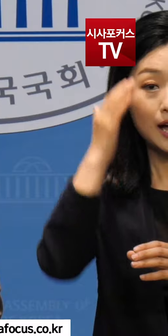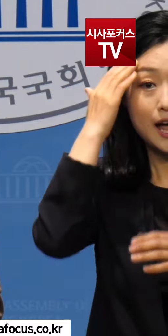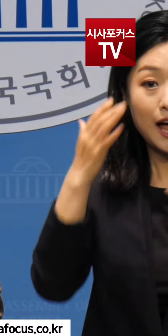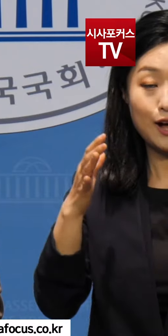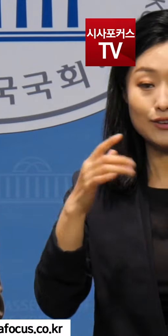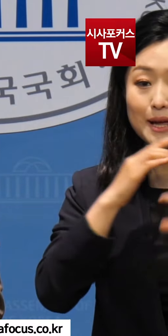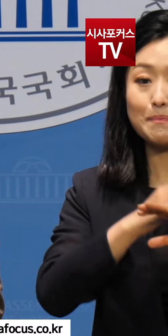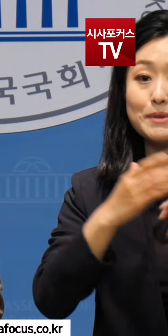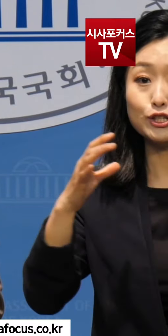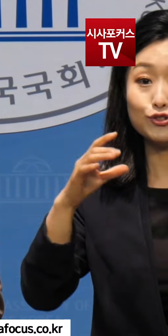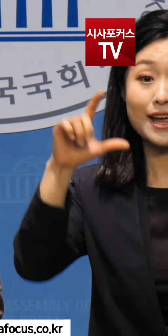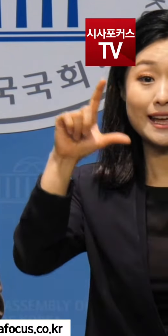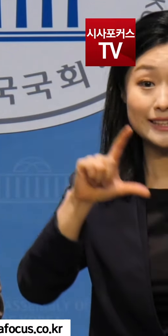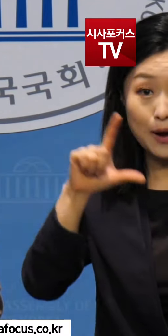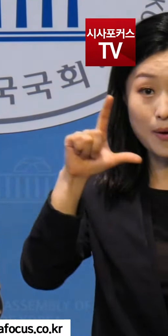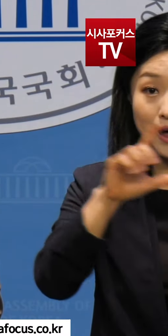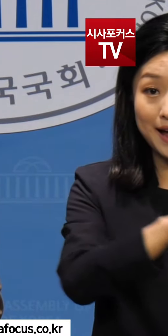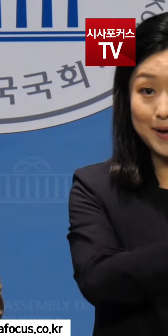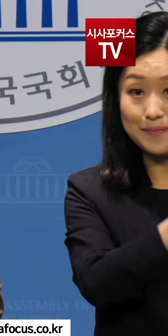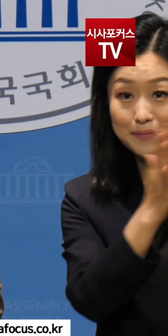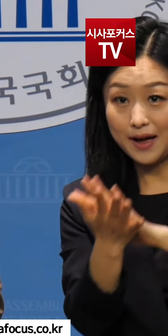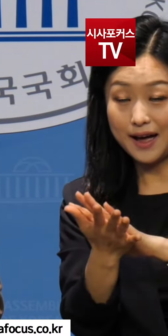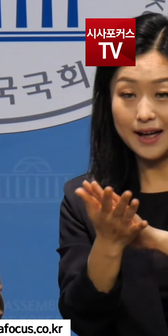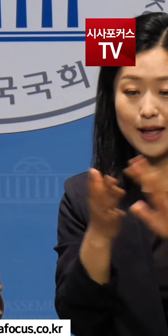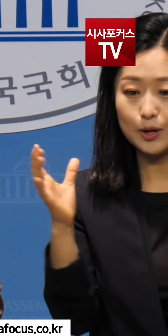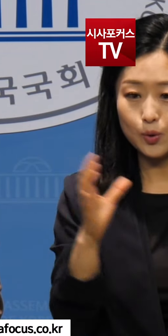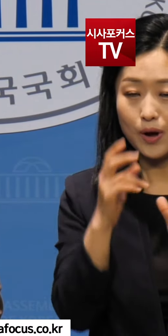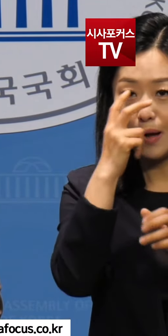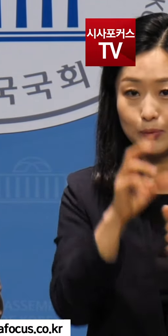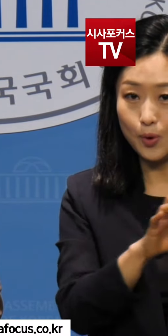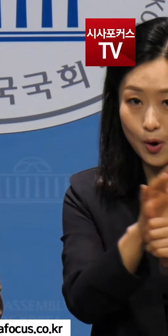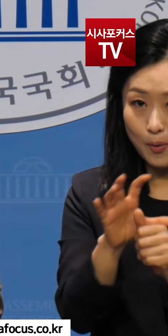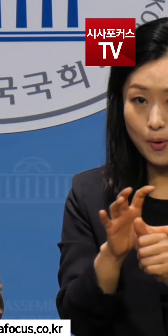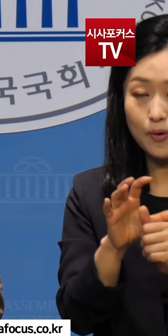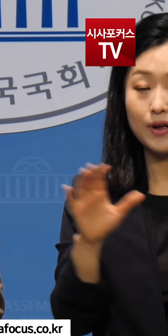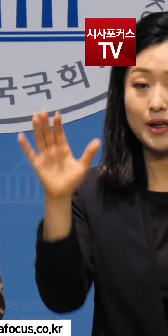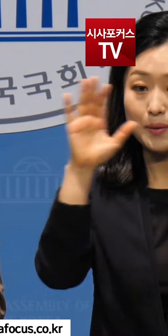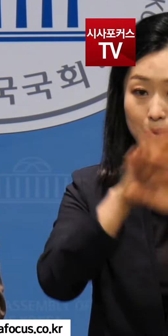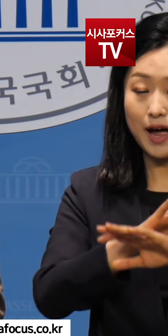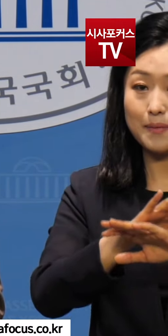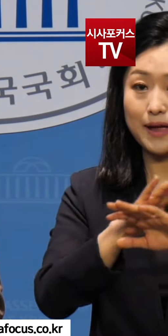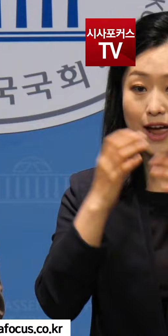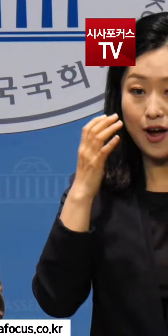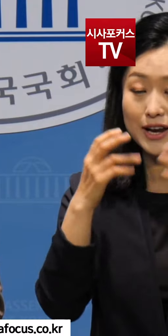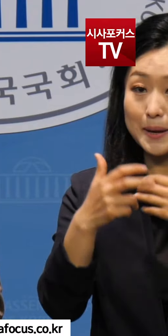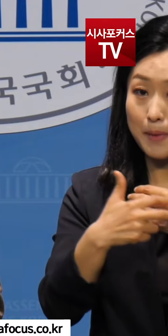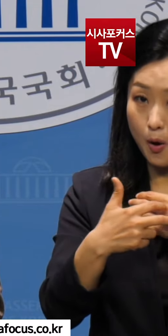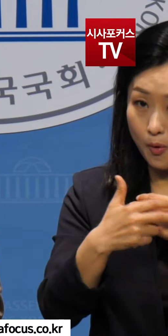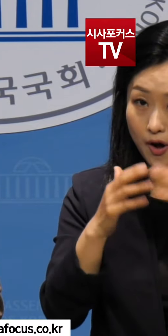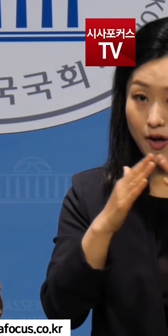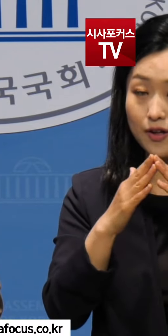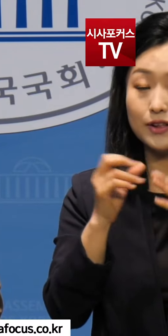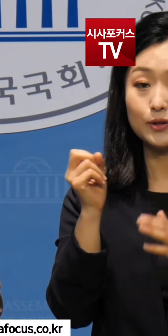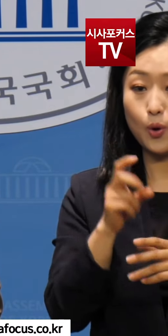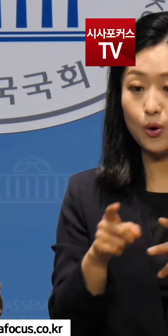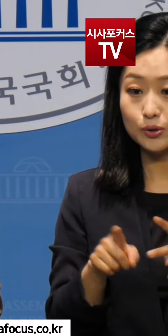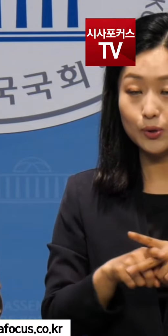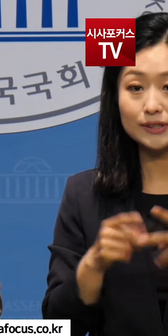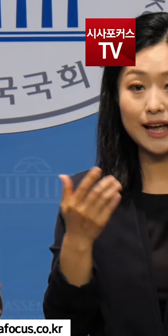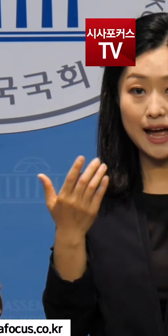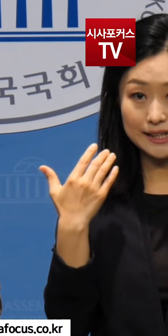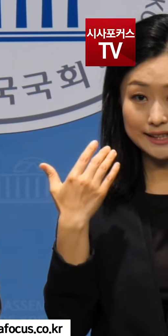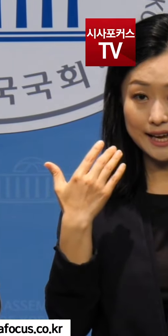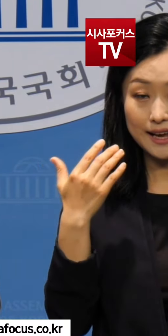상징인 광주가 이제 통합돌봄, 공공심야 어린이병원, 초등학생 학부모